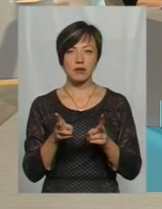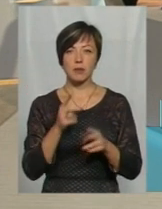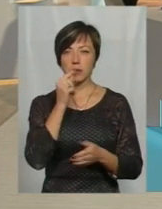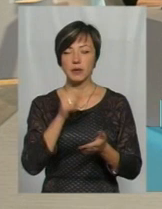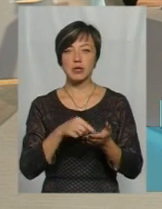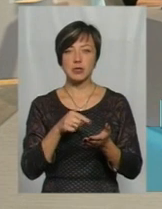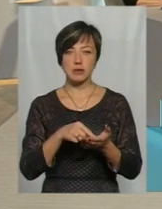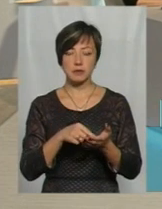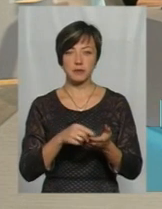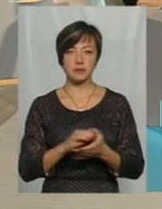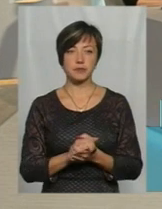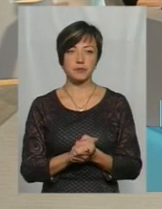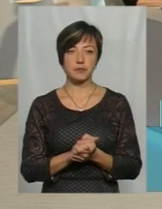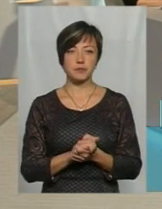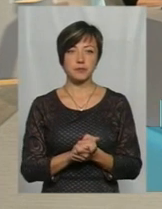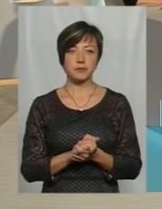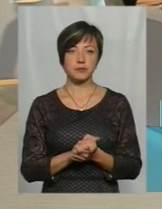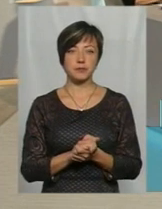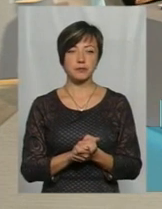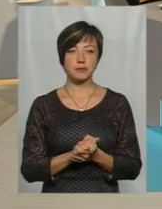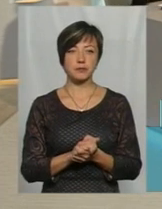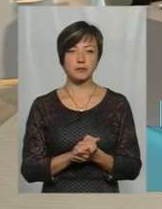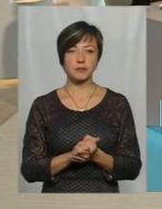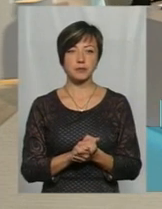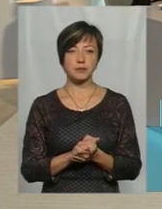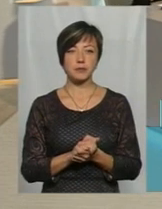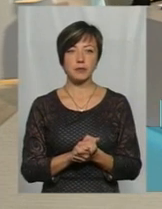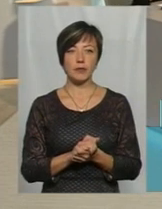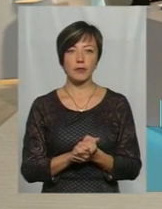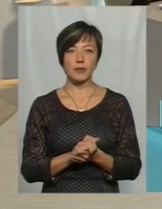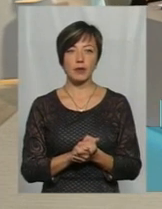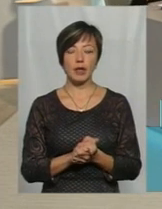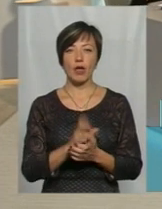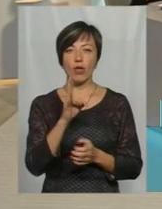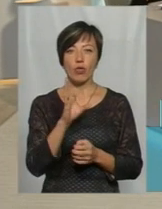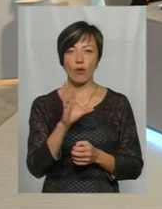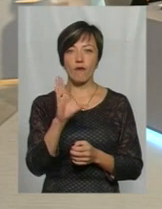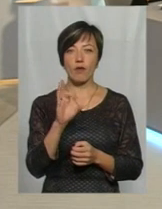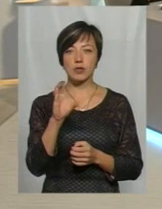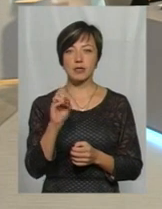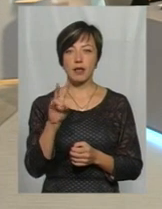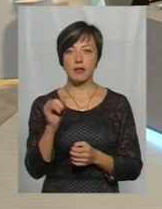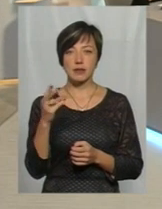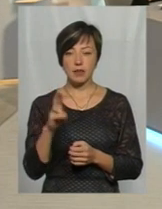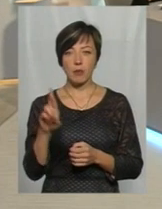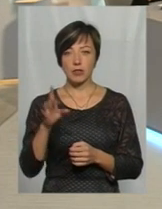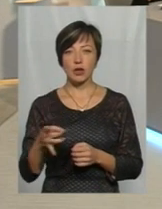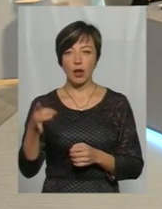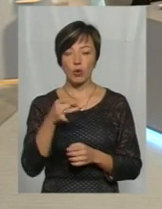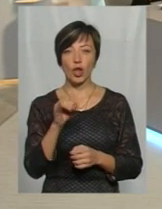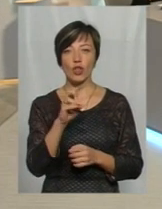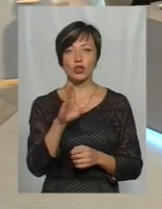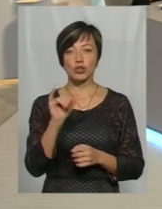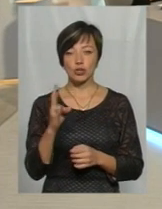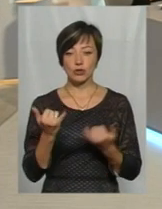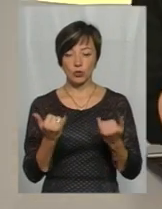птиці, наскільки я пам'ятаю. І от новоселиця Ярмолинецького району і Нетішин, ми про них говоримо сьогодні.